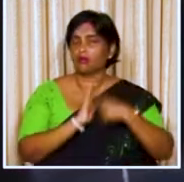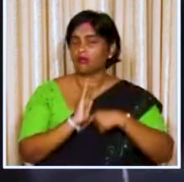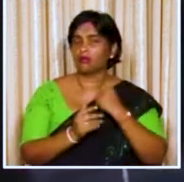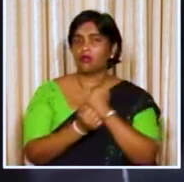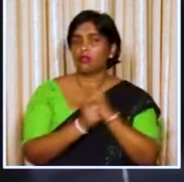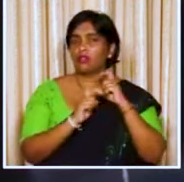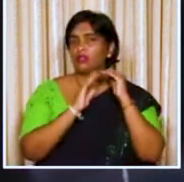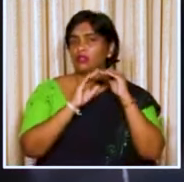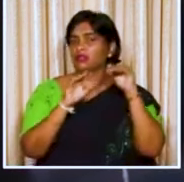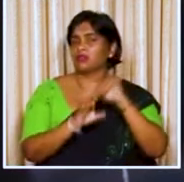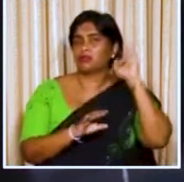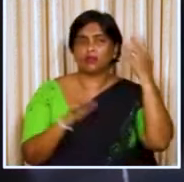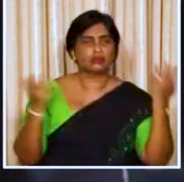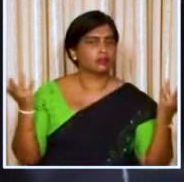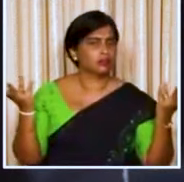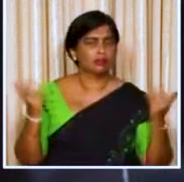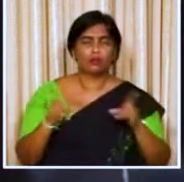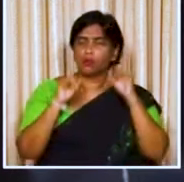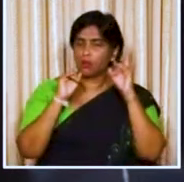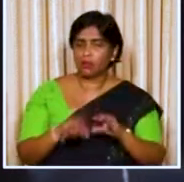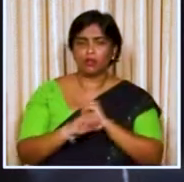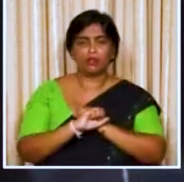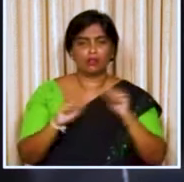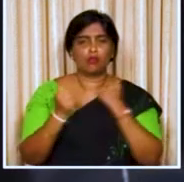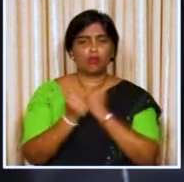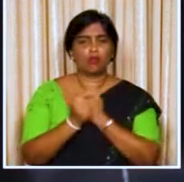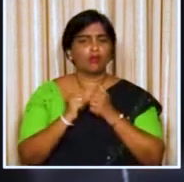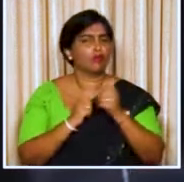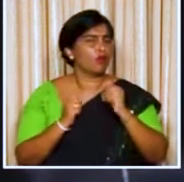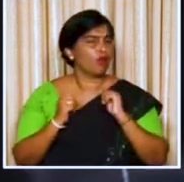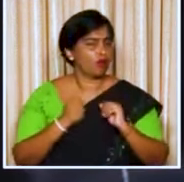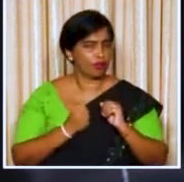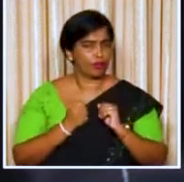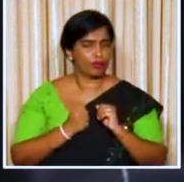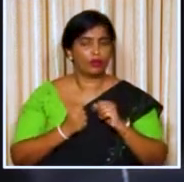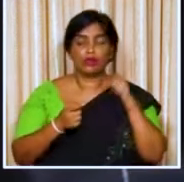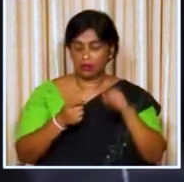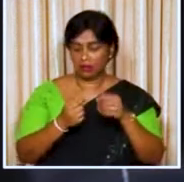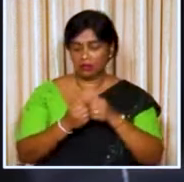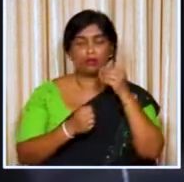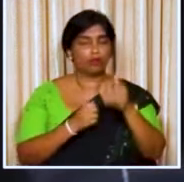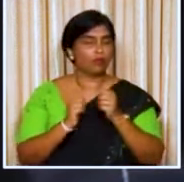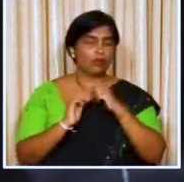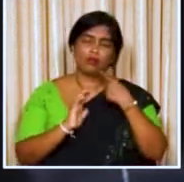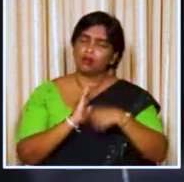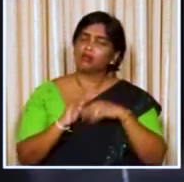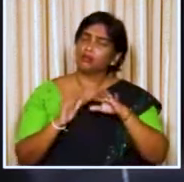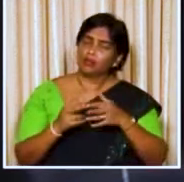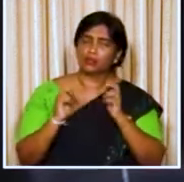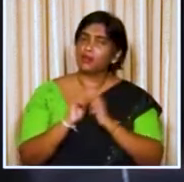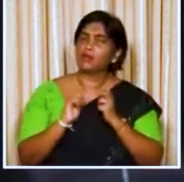පොලිස් දෙපාර්තමේන්තුවේ නැහැ එහෙම නැතුව පොලිසියක් පවත්වගෙන යන්නේ කොහමද මෙතනින් එහාට මොනවා හරි රටේ වෙන යම්